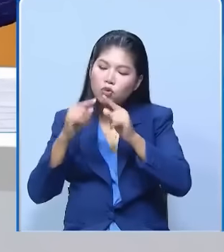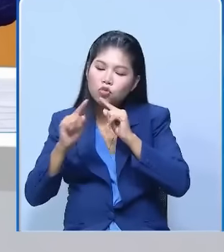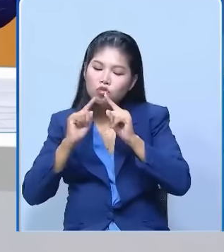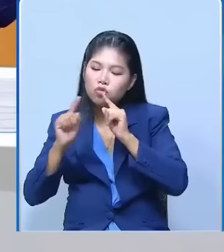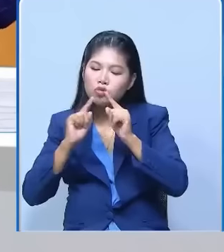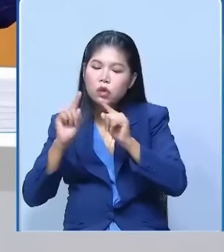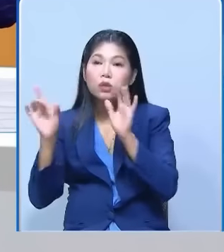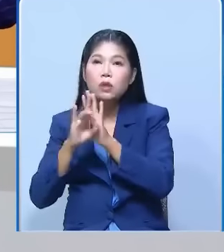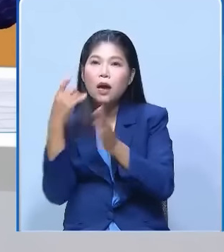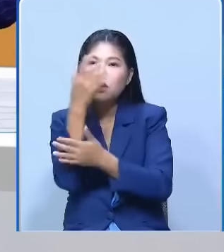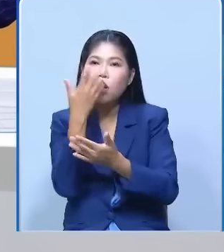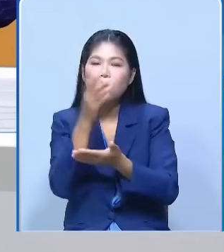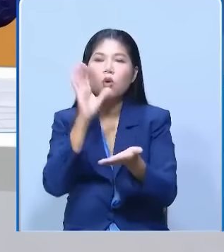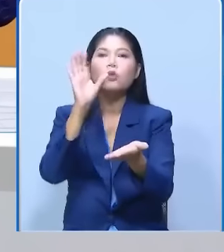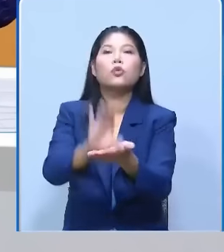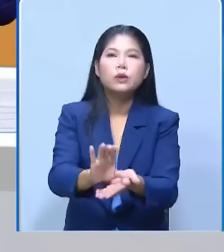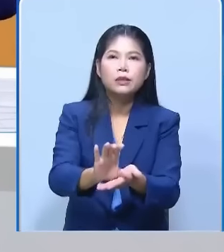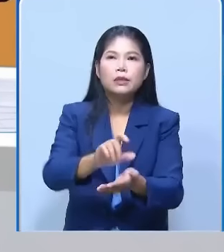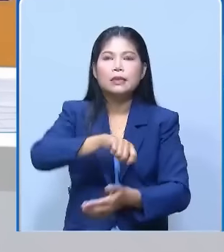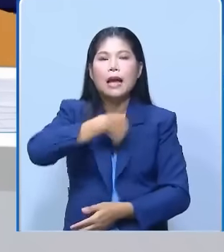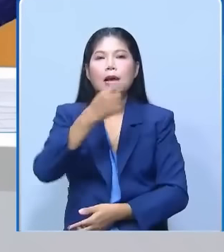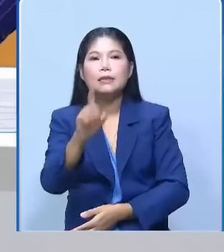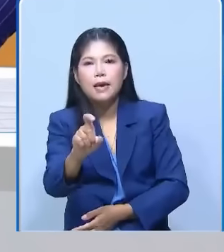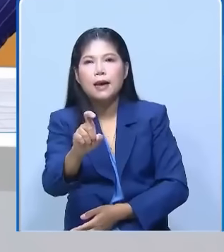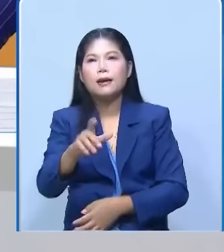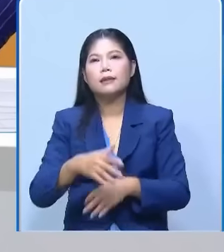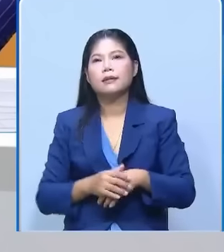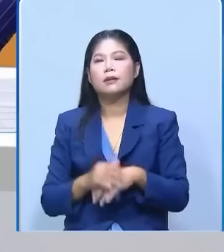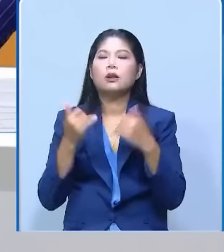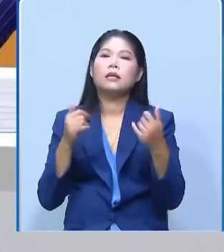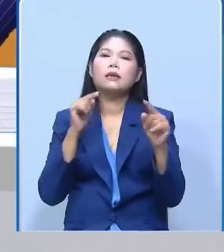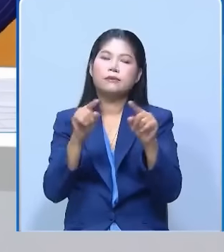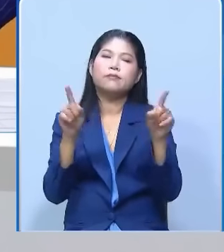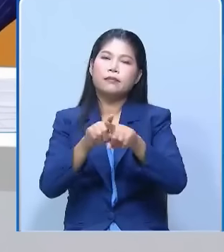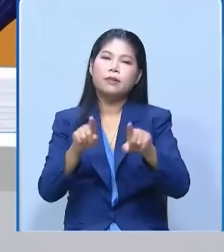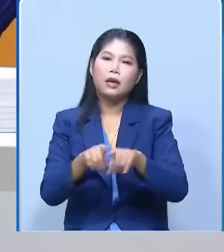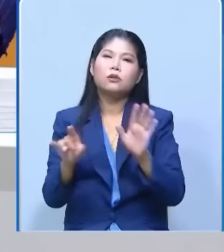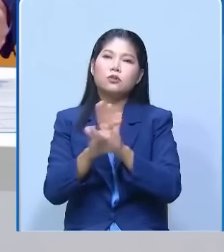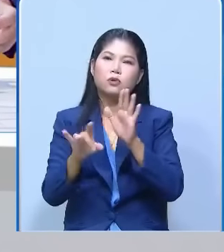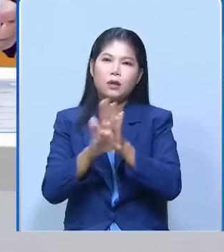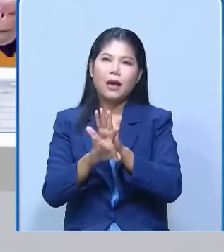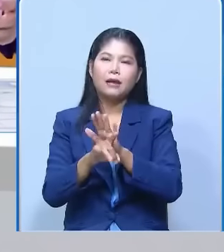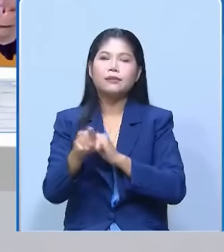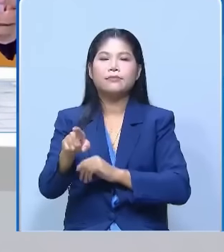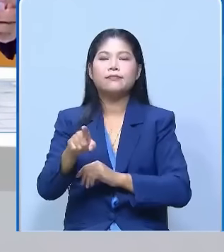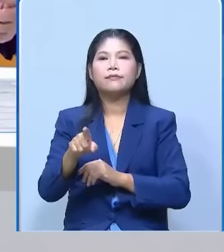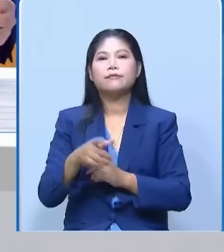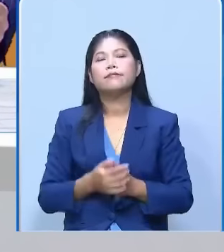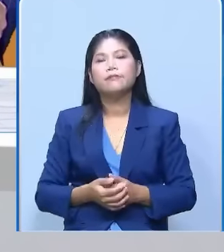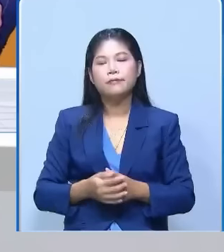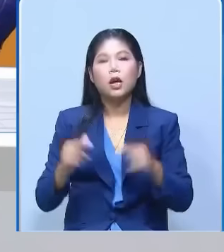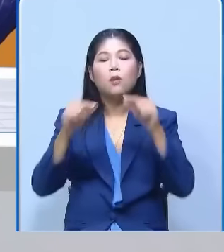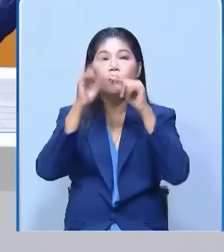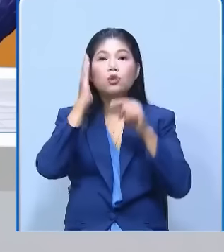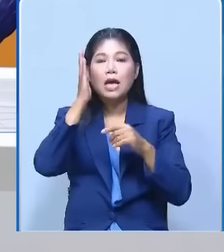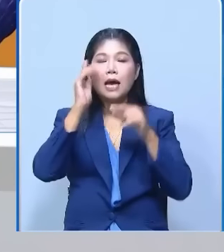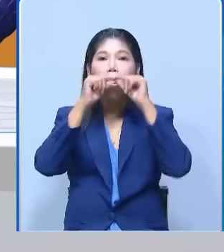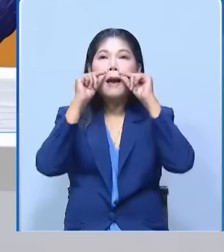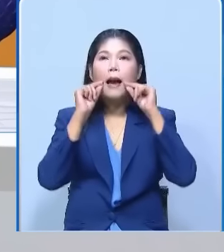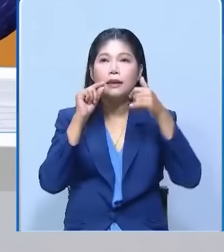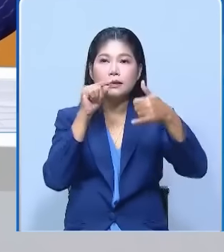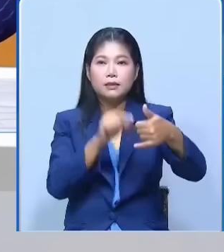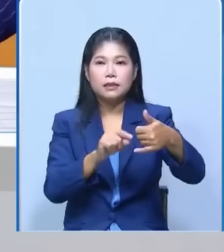วนลงทุนนะครับเส ีย รู้กันไปเยอะนะฮะรวมถึงเคสนี้ด้วยเหมือนกันที่สุดแล้วถึงเรื่องเนี่ยถึงคุณกันจอมพลังแล้วนะครับไป